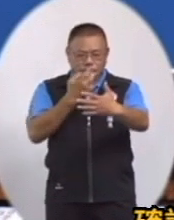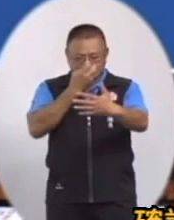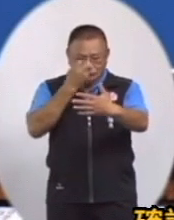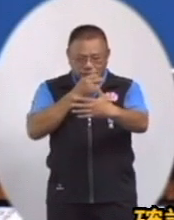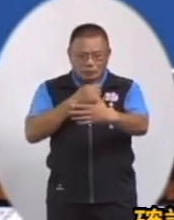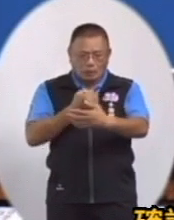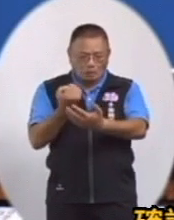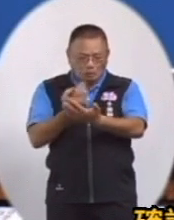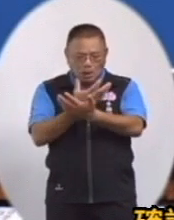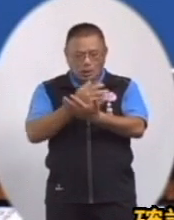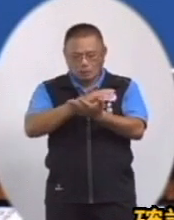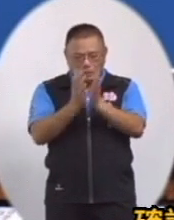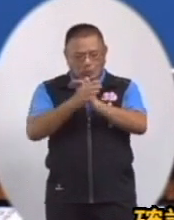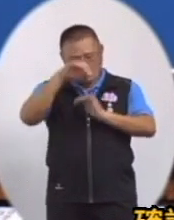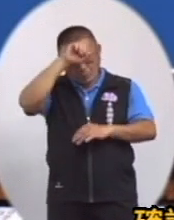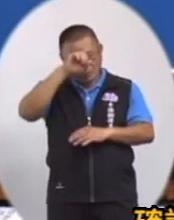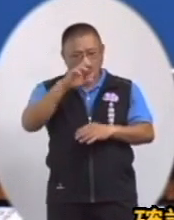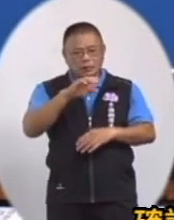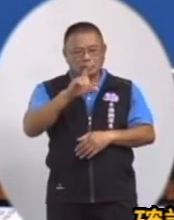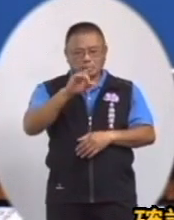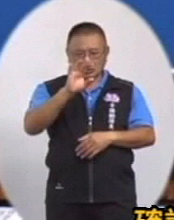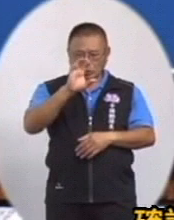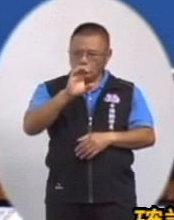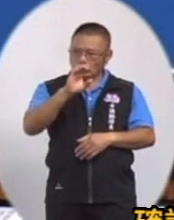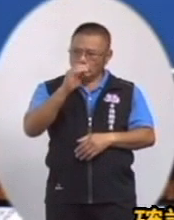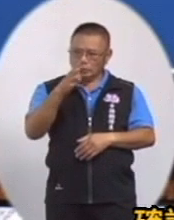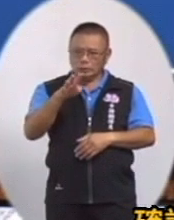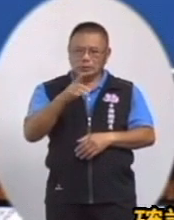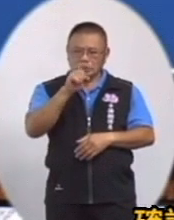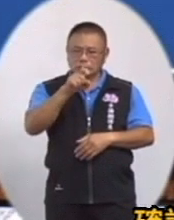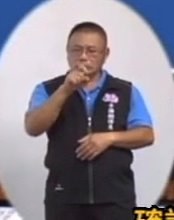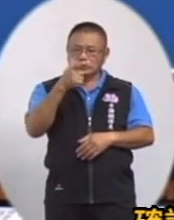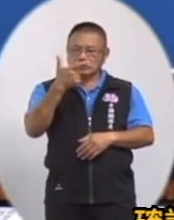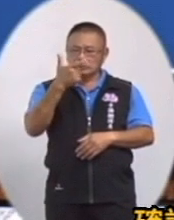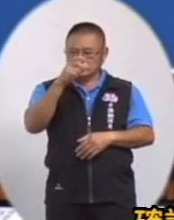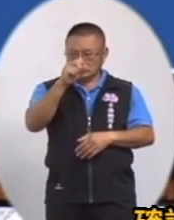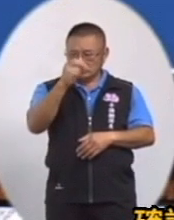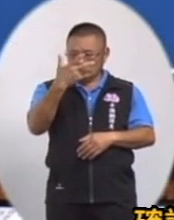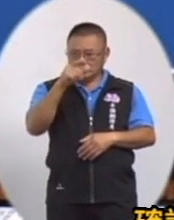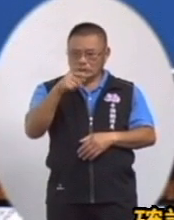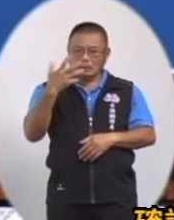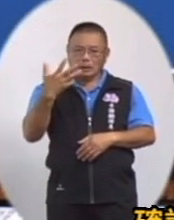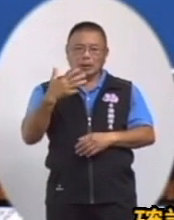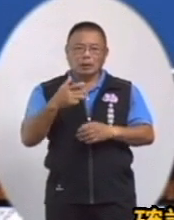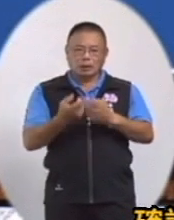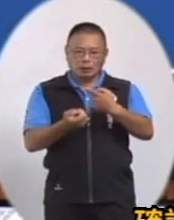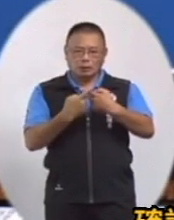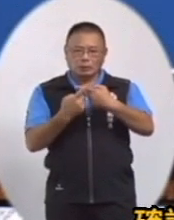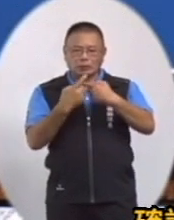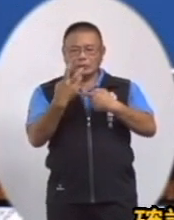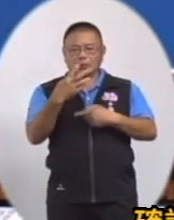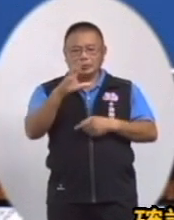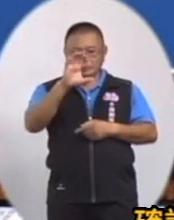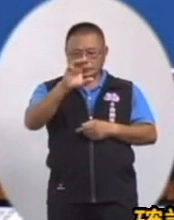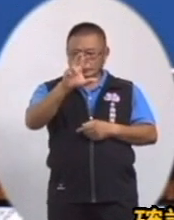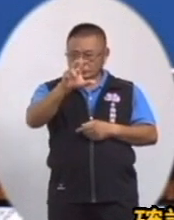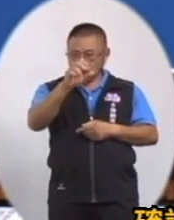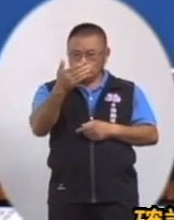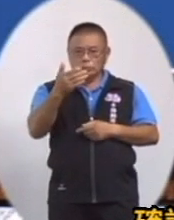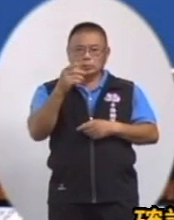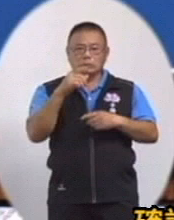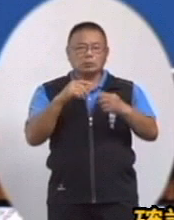期间发病的有194人，那也有到了17.8%。我们同户确诊的有79人，